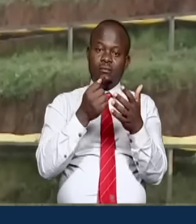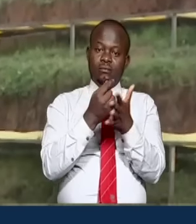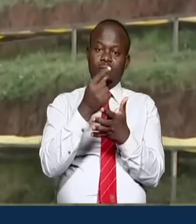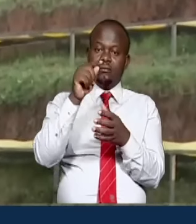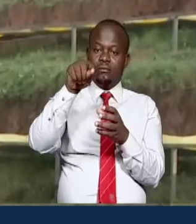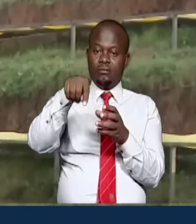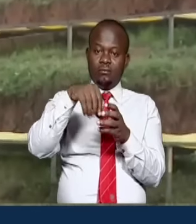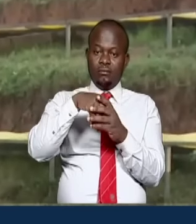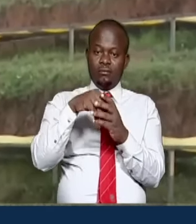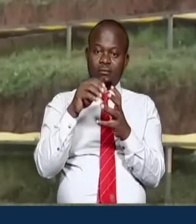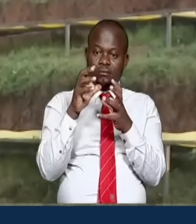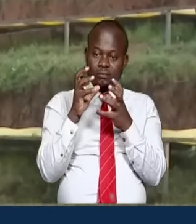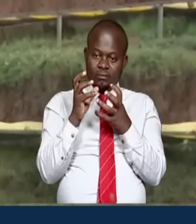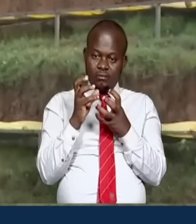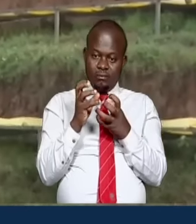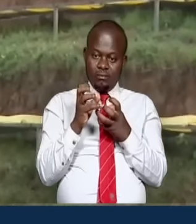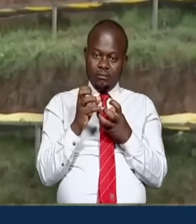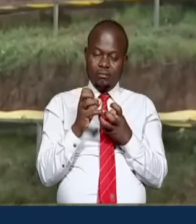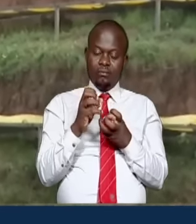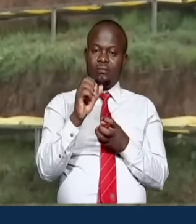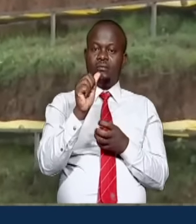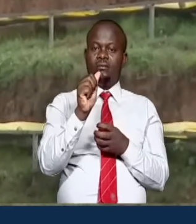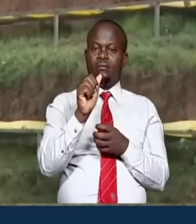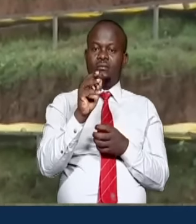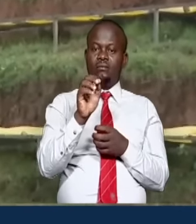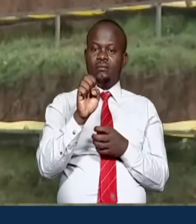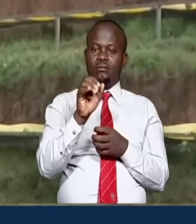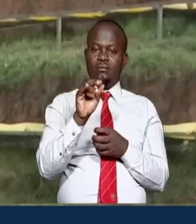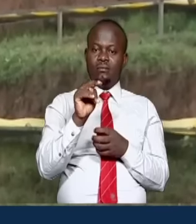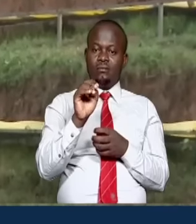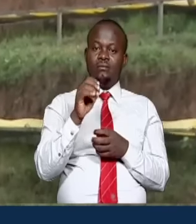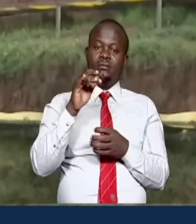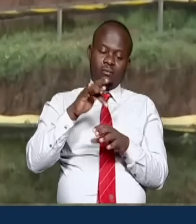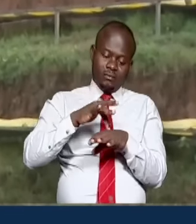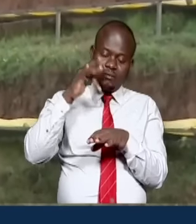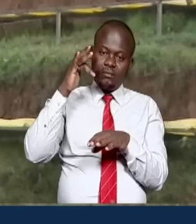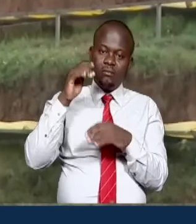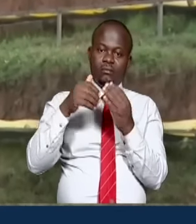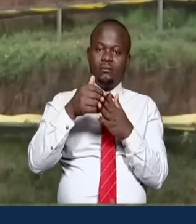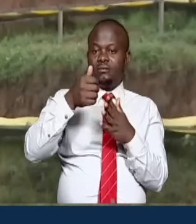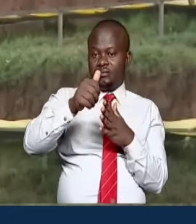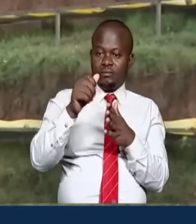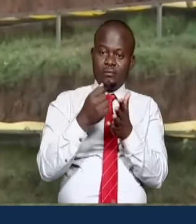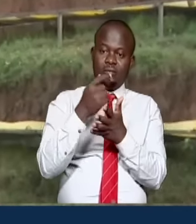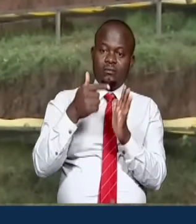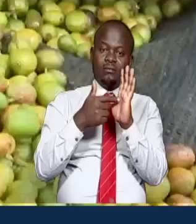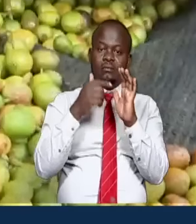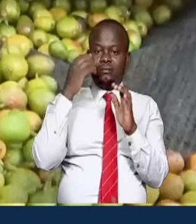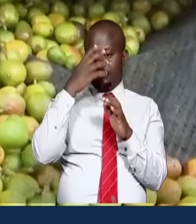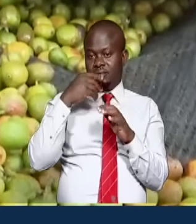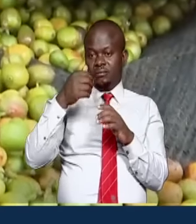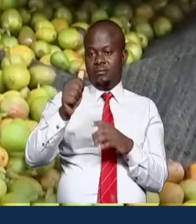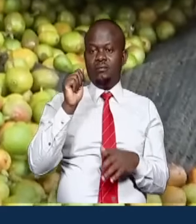hazaho concentration ya kafeyine, kandi abanywa ikawa basogongera kafeyine nyine nituma bagaragaza ubwiza